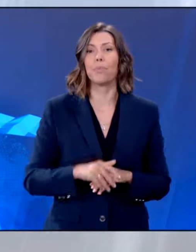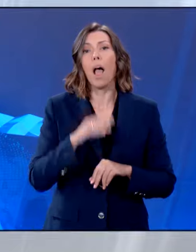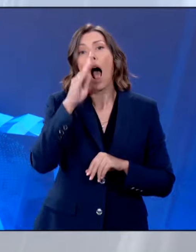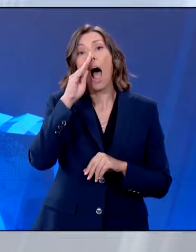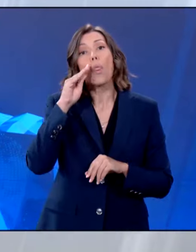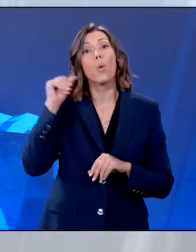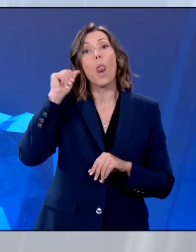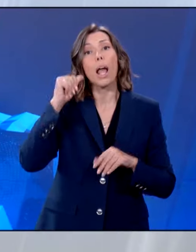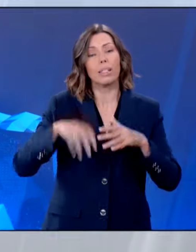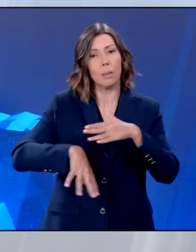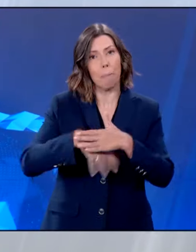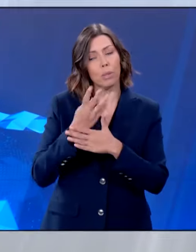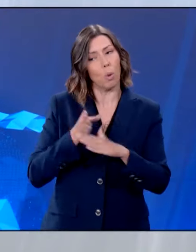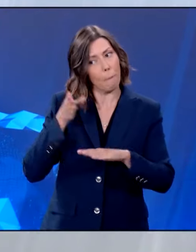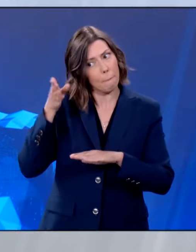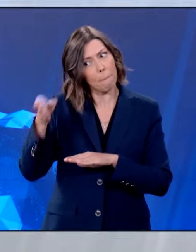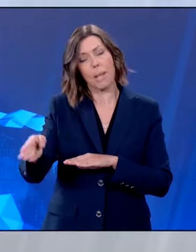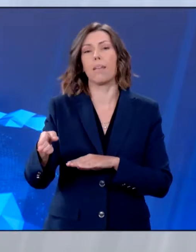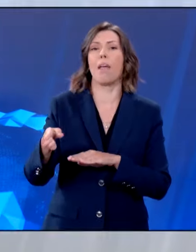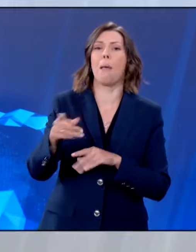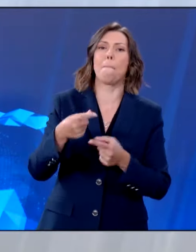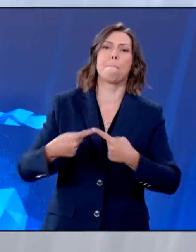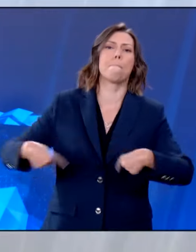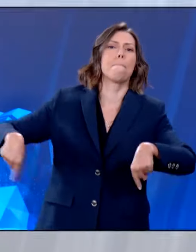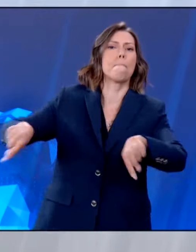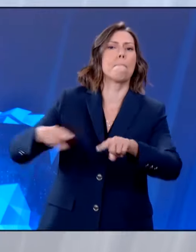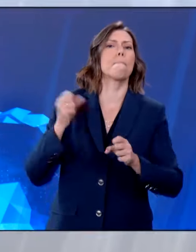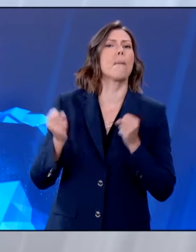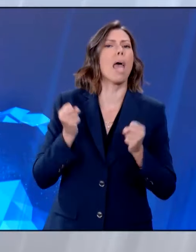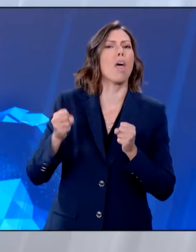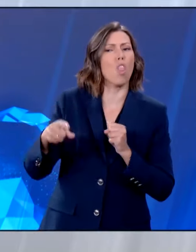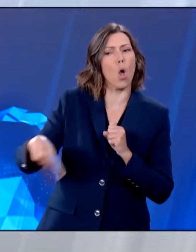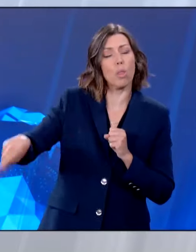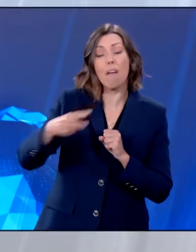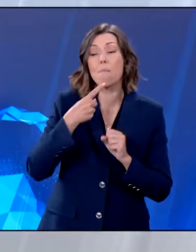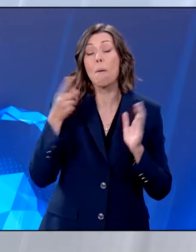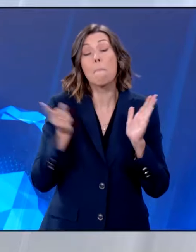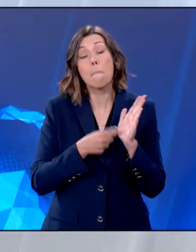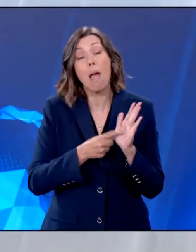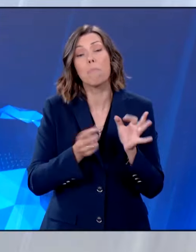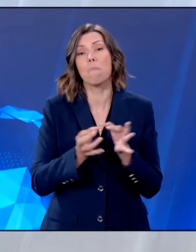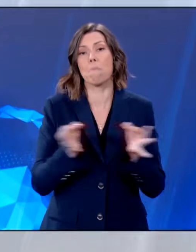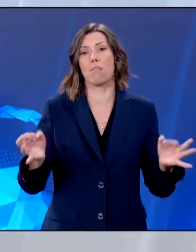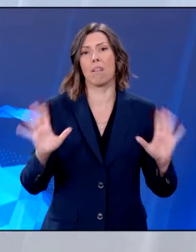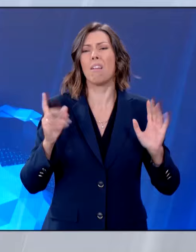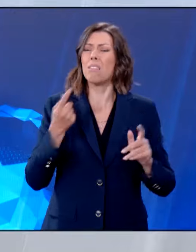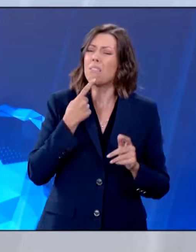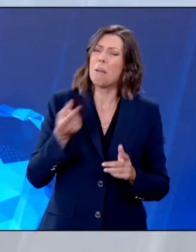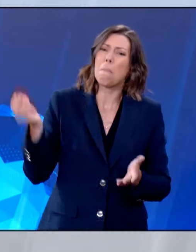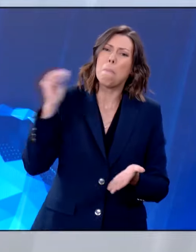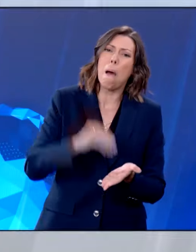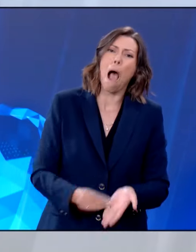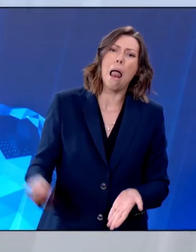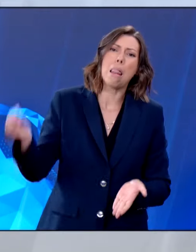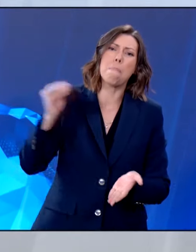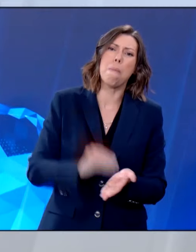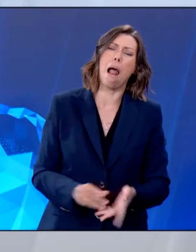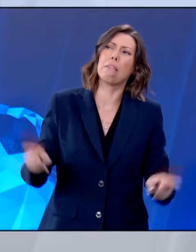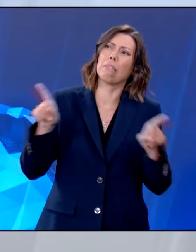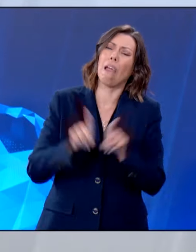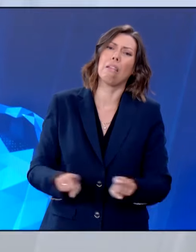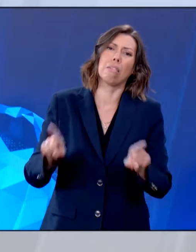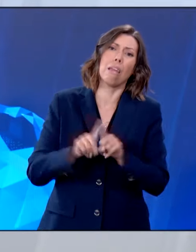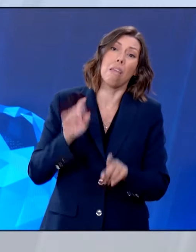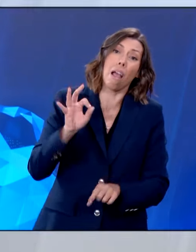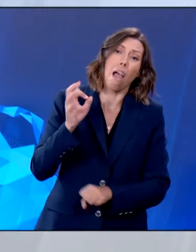του Μαραθώνα και τόνισε ότι πρέπει να ληφθούν άμεσα μέτρα πολιτικής προστασίας. Στο ίδιο έργο θεατές. Καταστροφή, πυρκαγιές, ακόμη